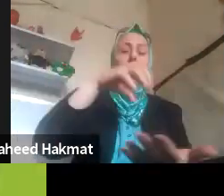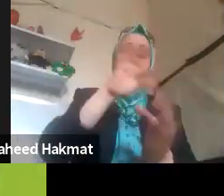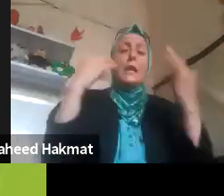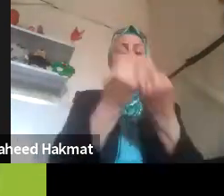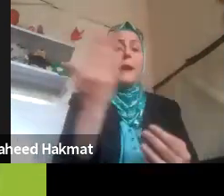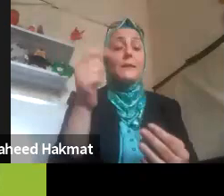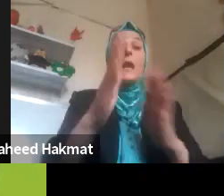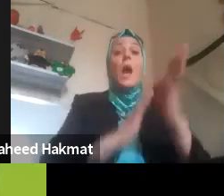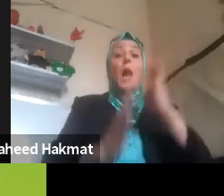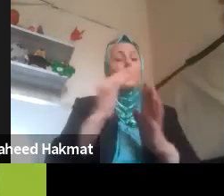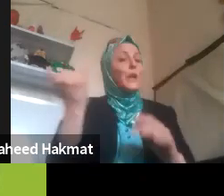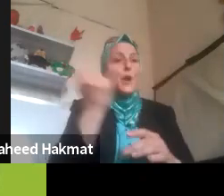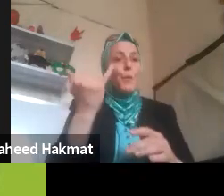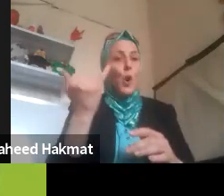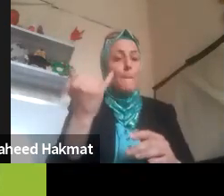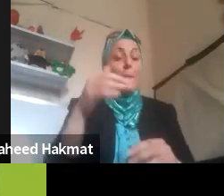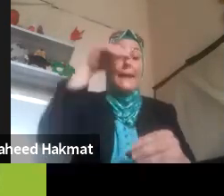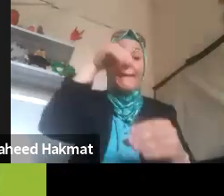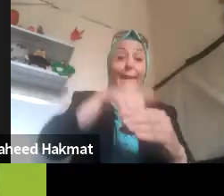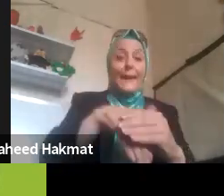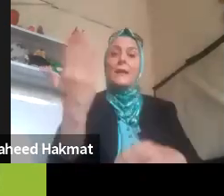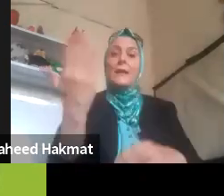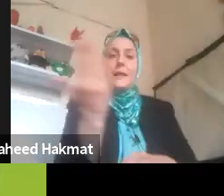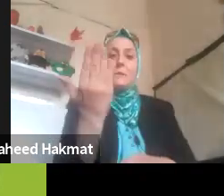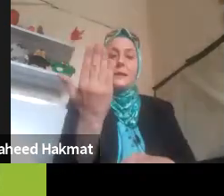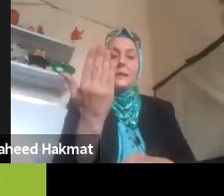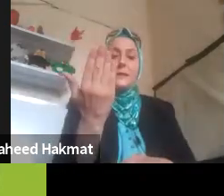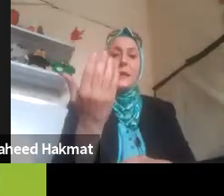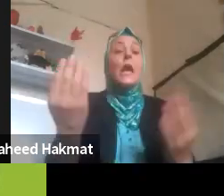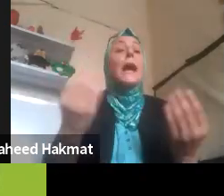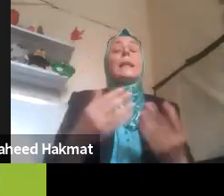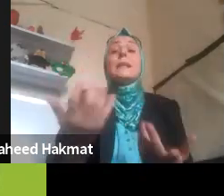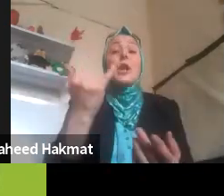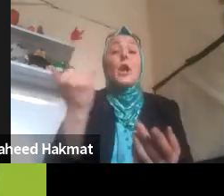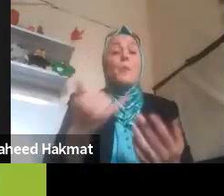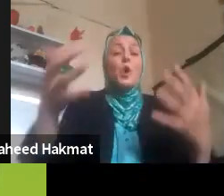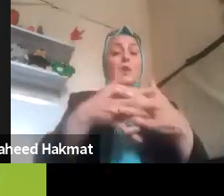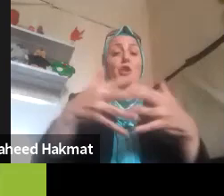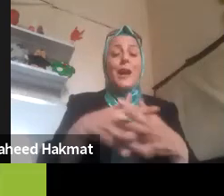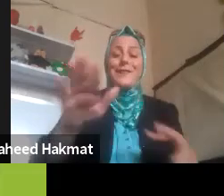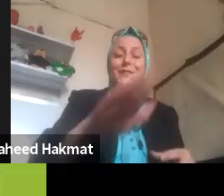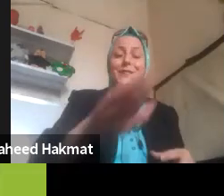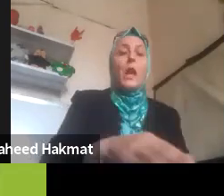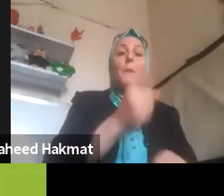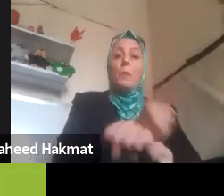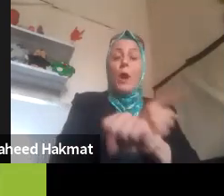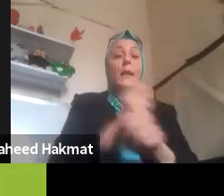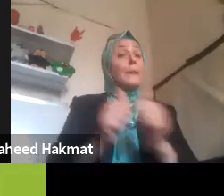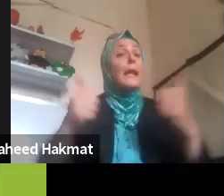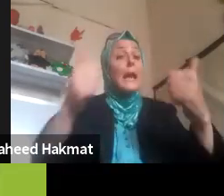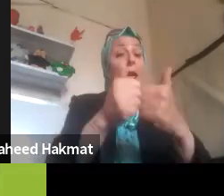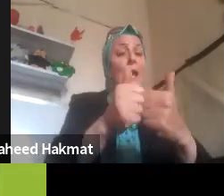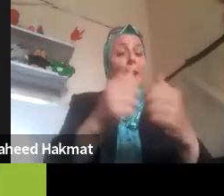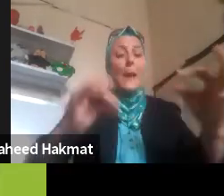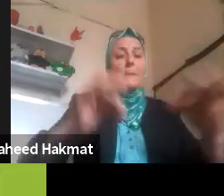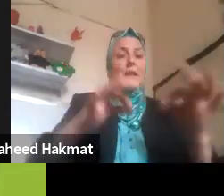جدا، داخل المدرسة مهم جدا إشراك الطلاب وإشراك المعلمين وإشراك الأهل في التخطيط للعودة للمدارس